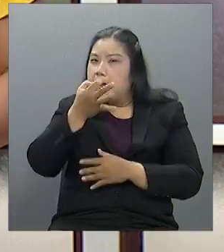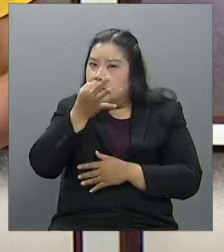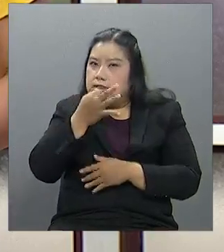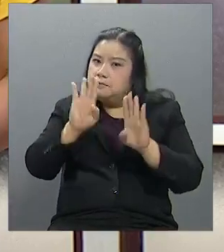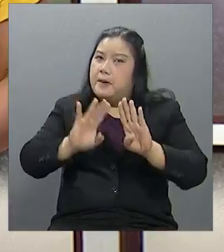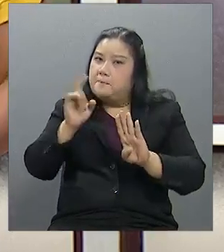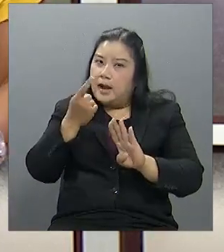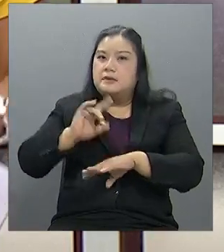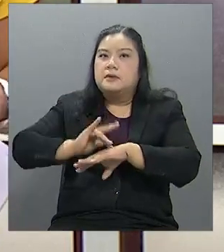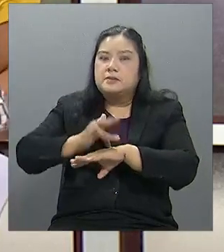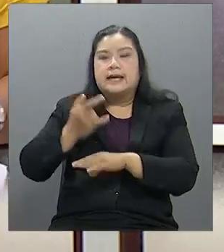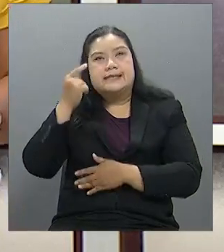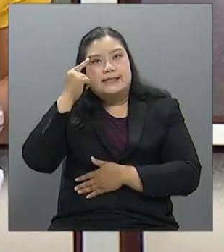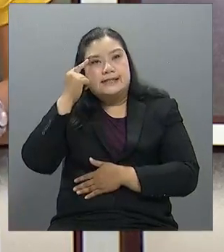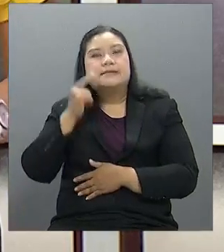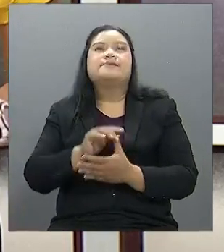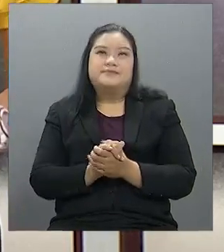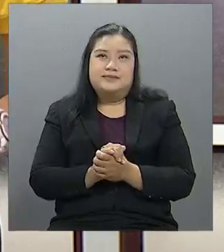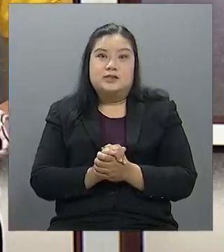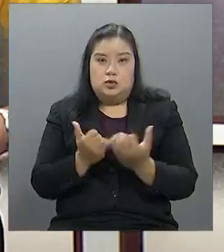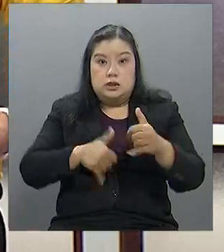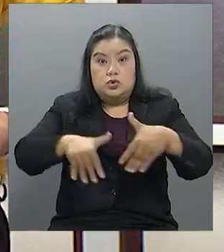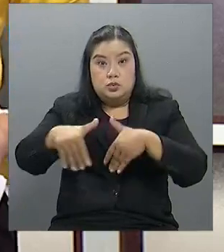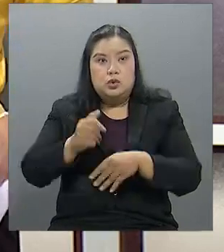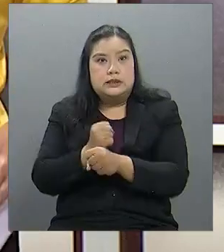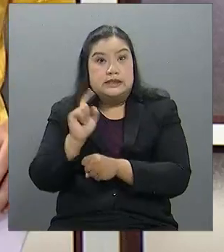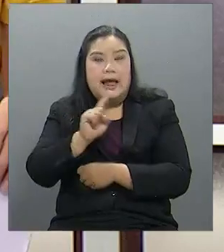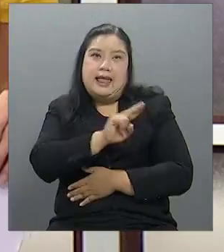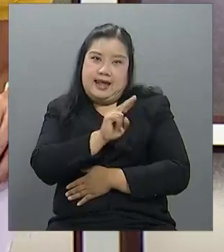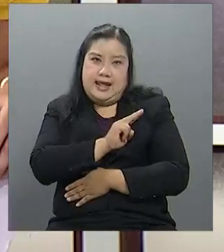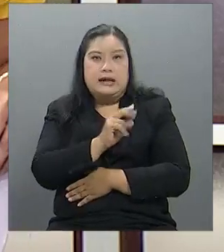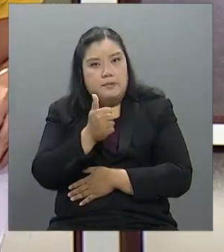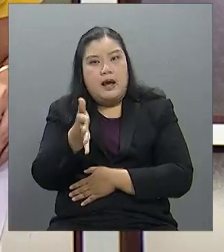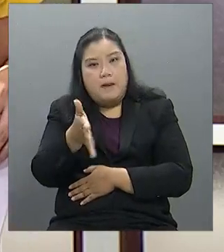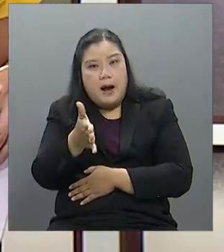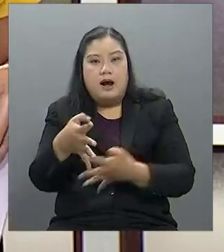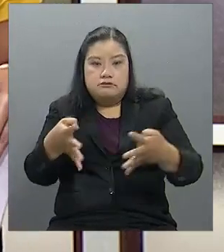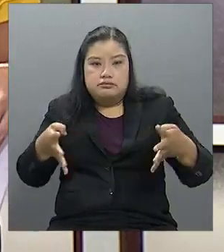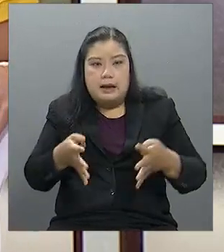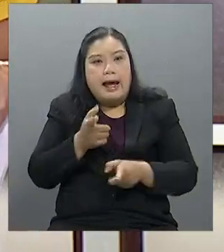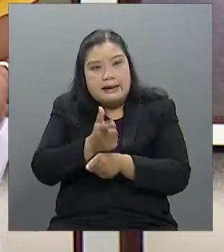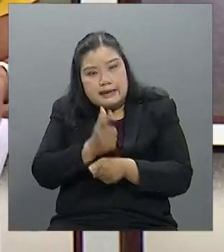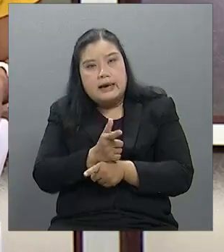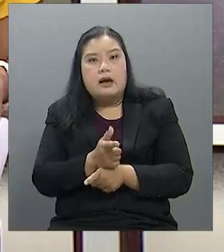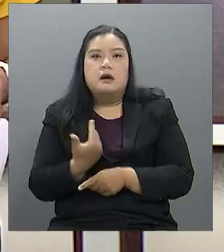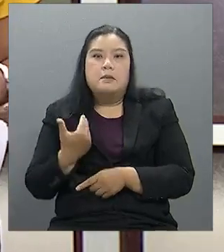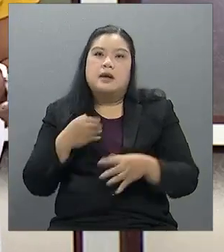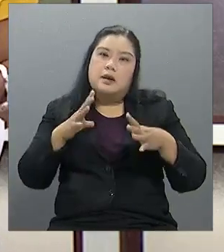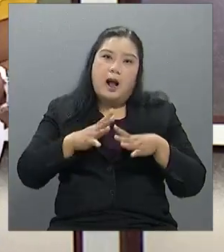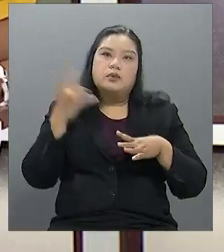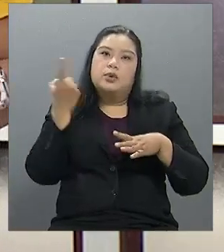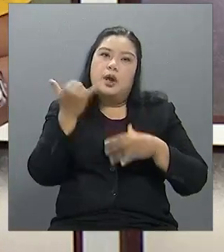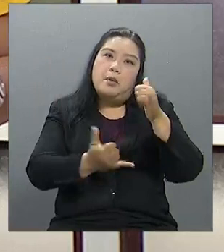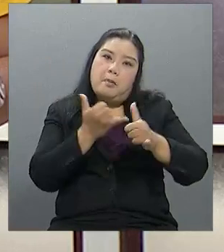ยเป็นรายได้ขึ้นได้ไหมนี่นะคะชาวบ้านก็หาทางออกกันนะคะคุณผู้ชมค่ะนี่แหละค่ะก็เป็นปัญหาที่เกิดขึ้นนะคะอยู่ชั่วนาต